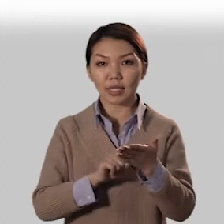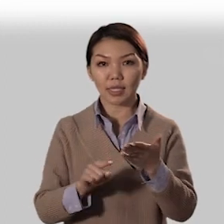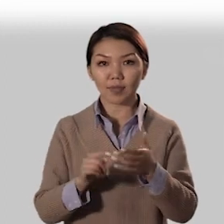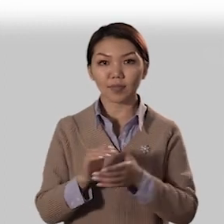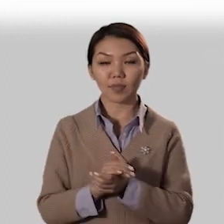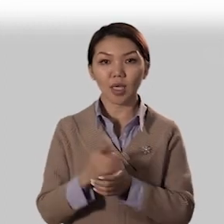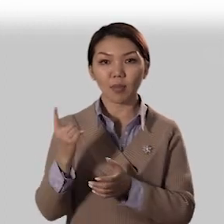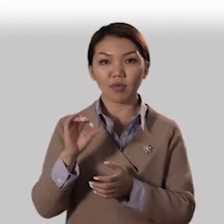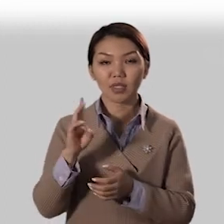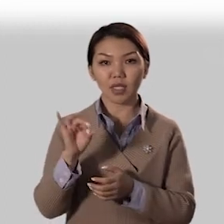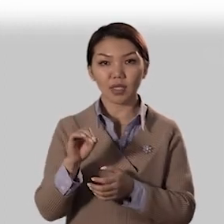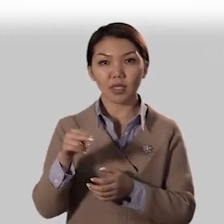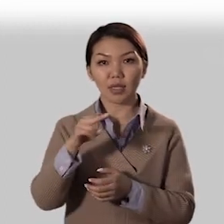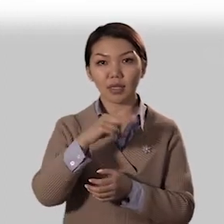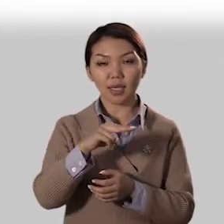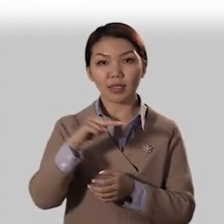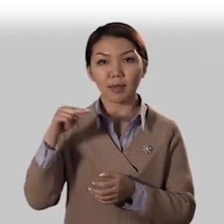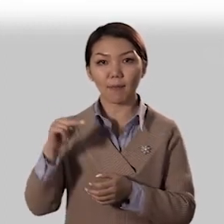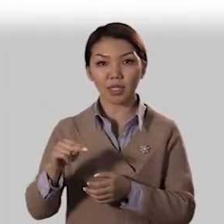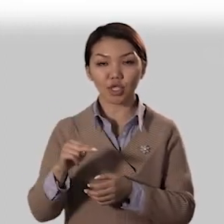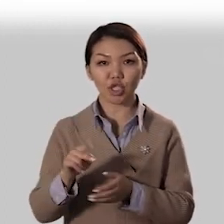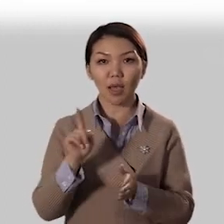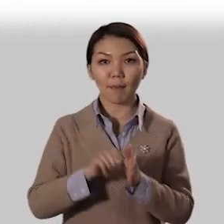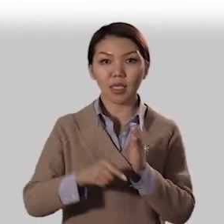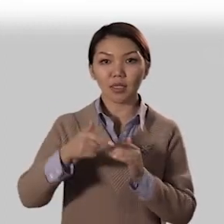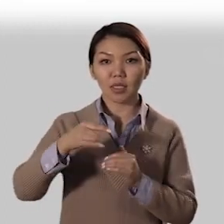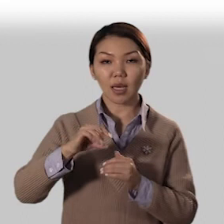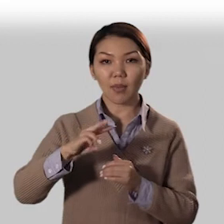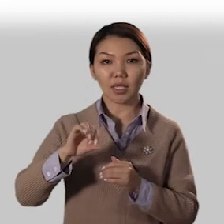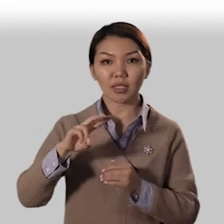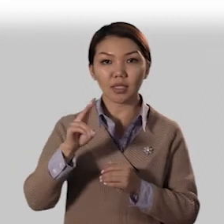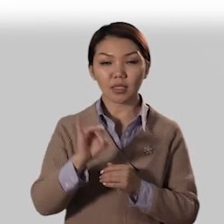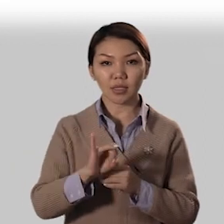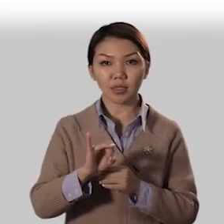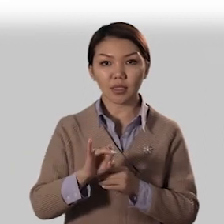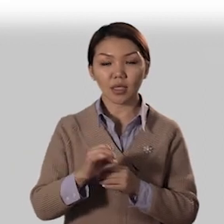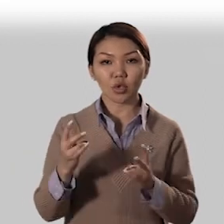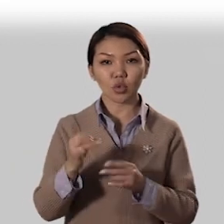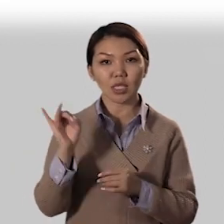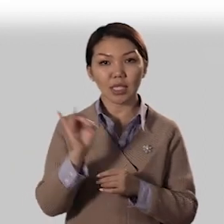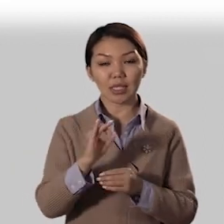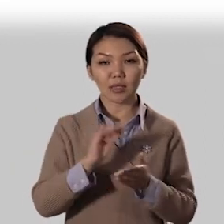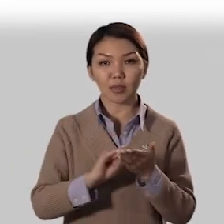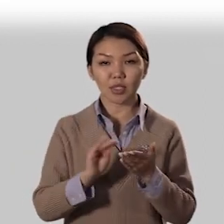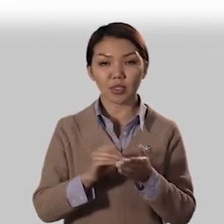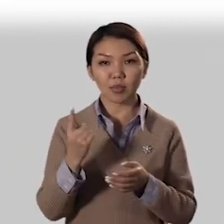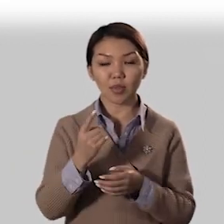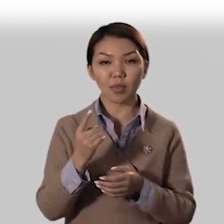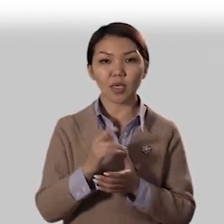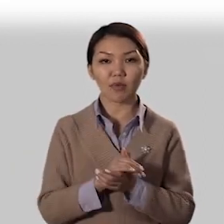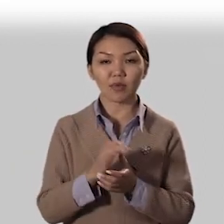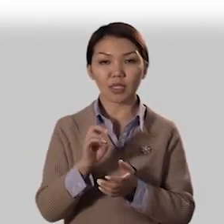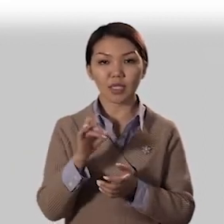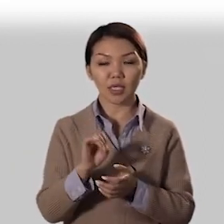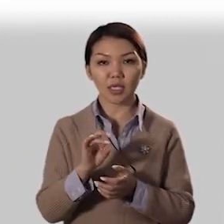падеж без грамматики буква и первое склонение родительный падеж без